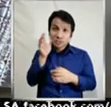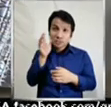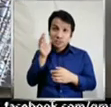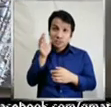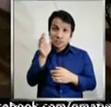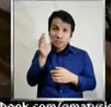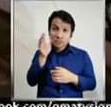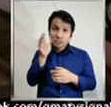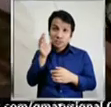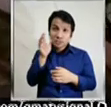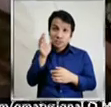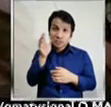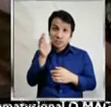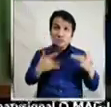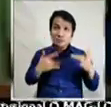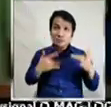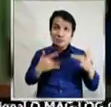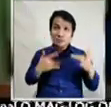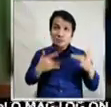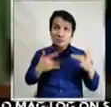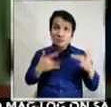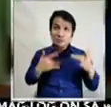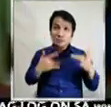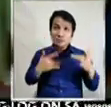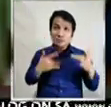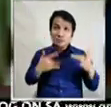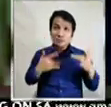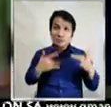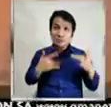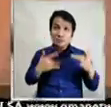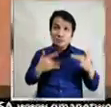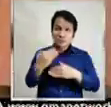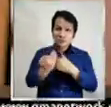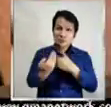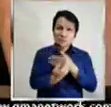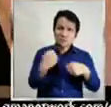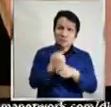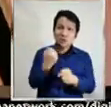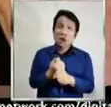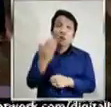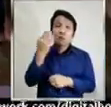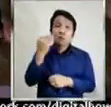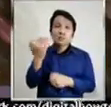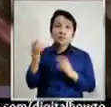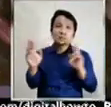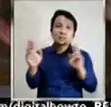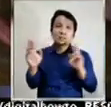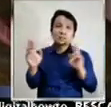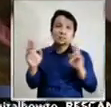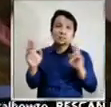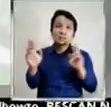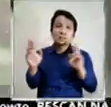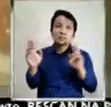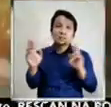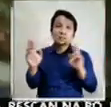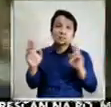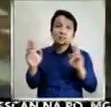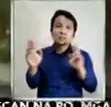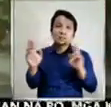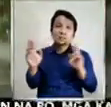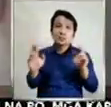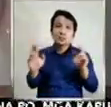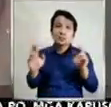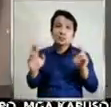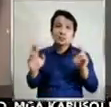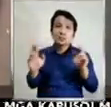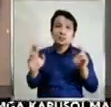pagbe-bake. Excited na rin si Tom dahil nakatakdang ipalabas sa Dominican Republic ang drama series na pinagbidahan niya kasama sina Lovie Poe